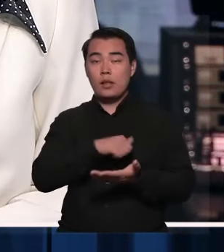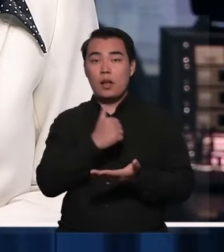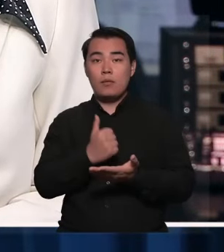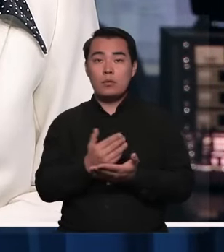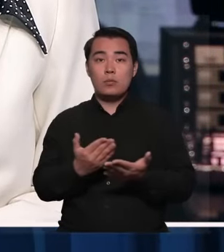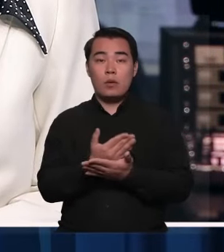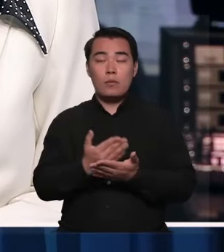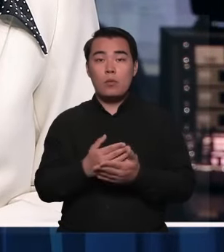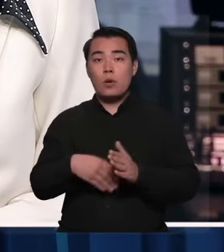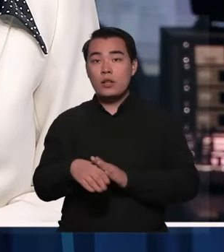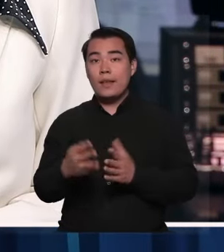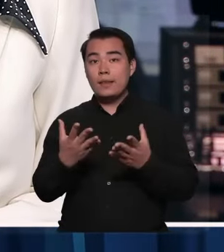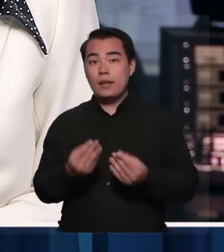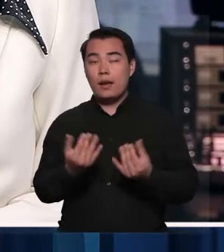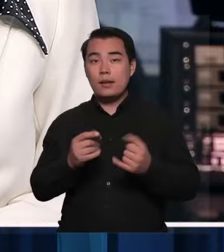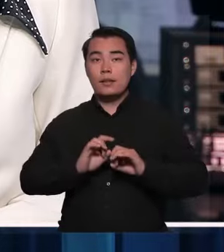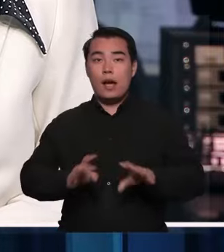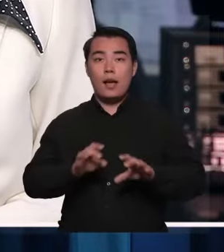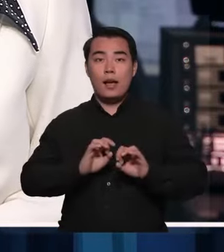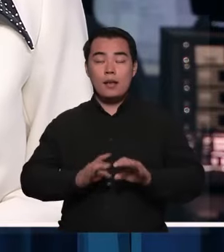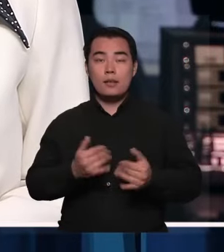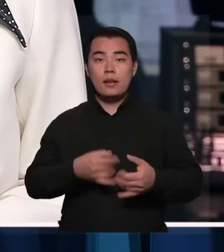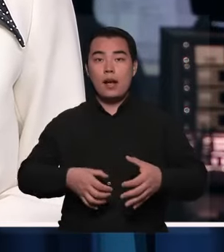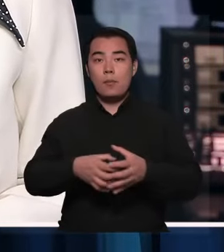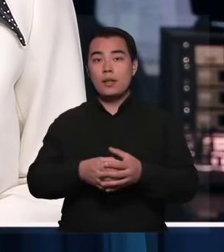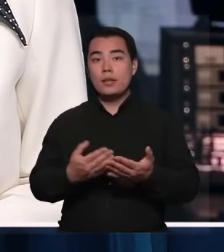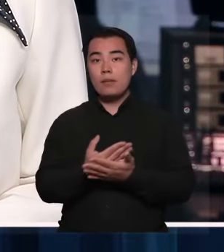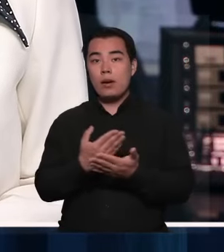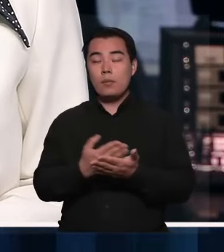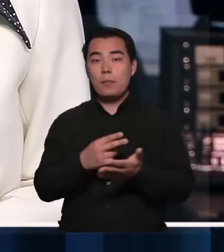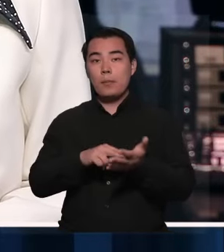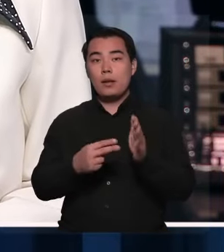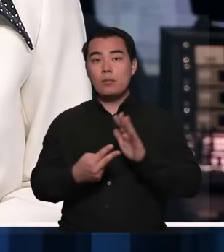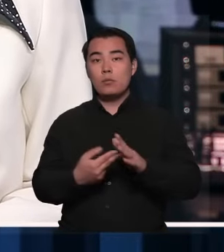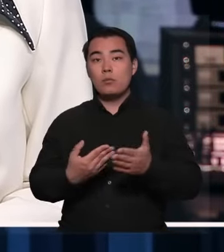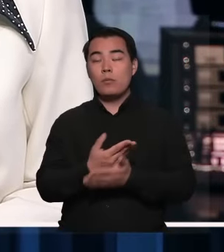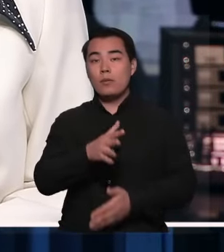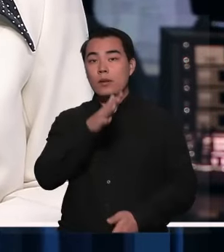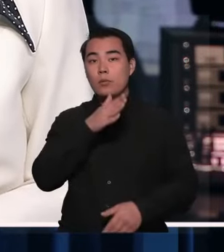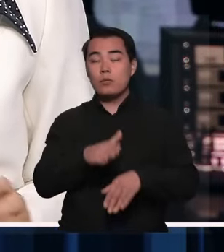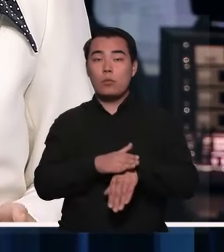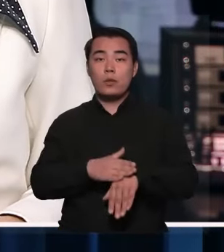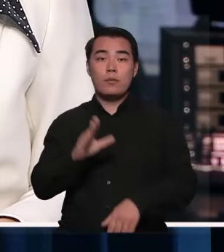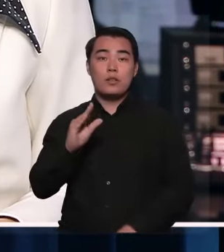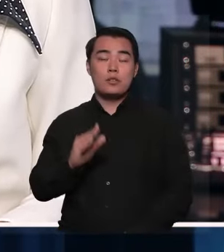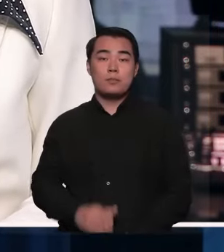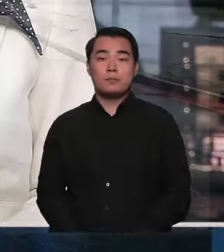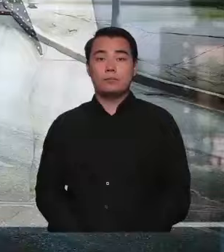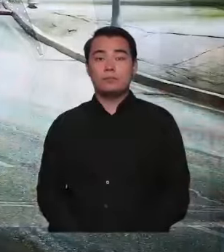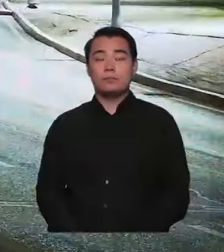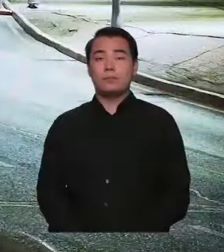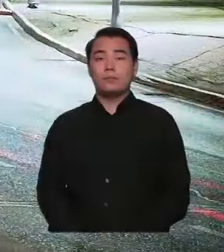Главные новости уходящего дня расскажу вам я, Айгүл Мүкей, команда информационно-аналитической программы «Новое время». Добрый вечер.